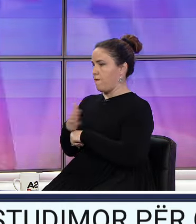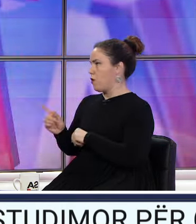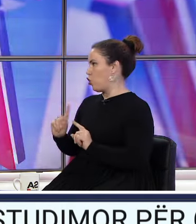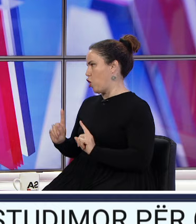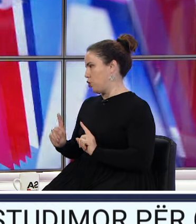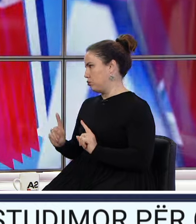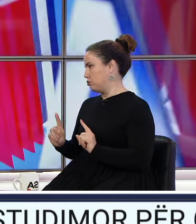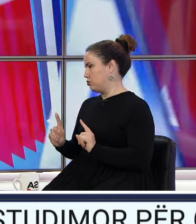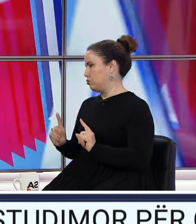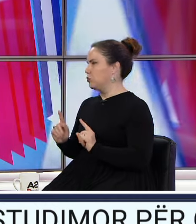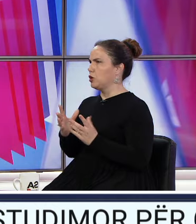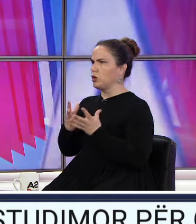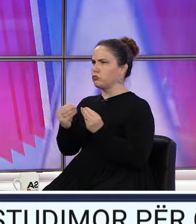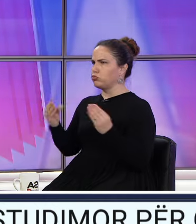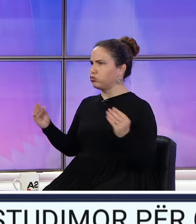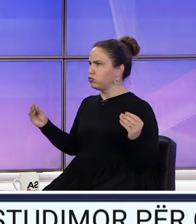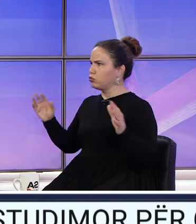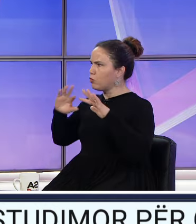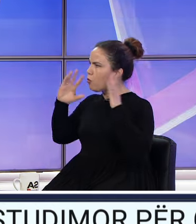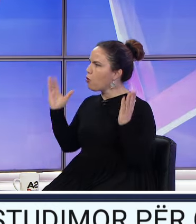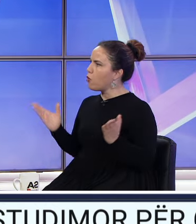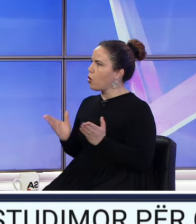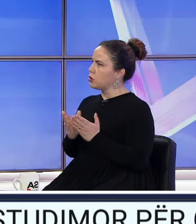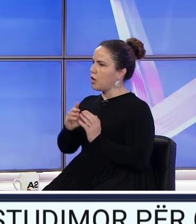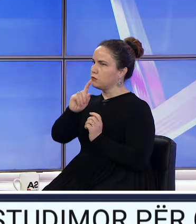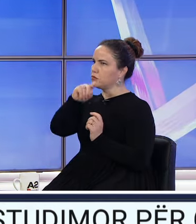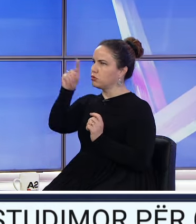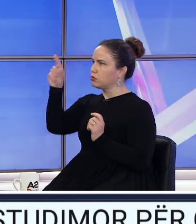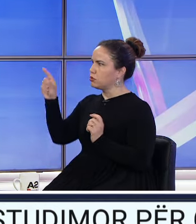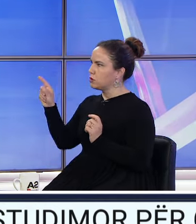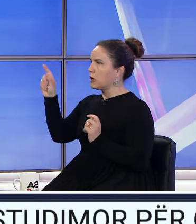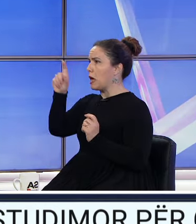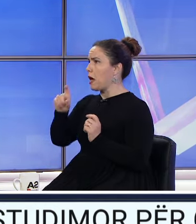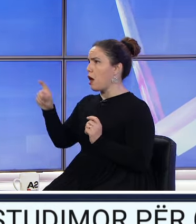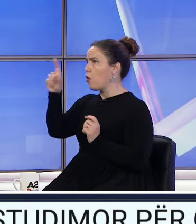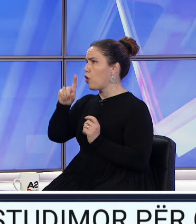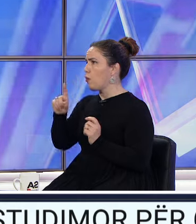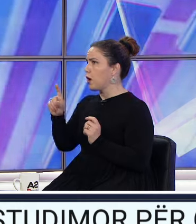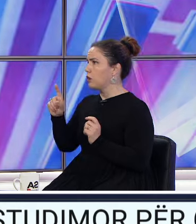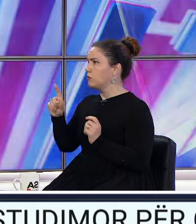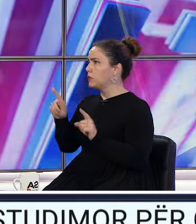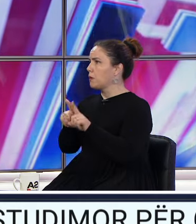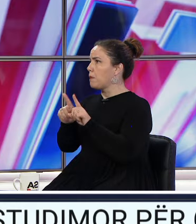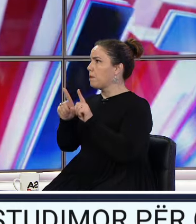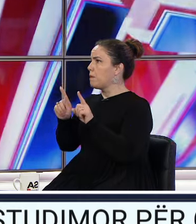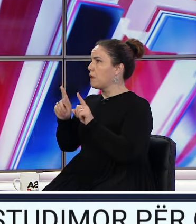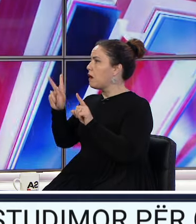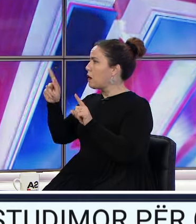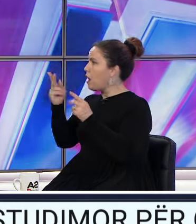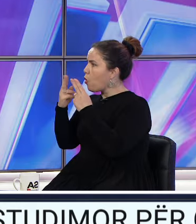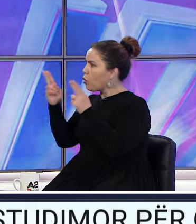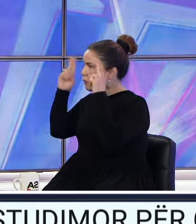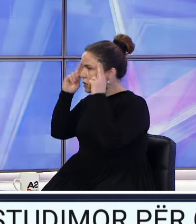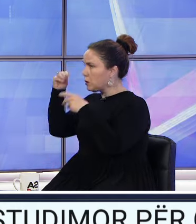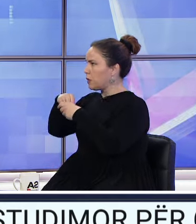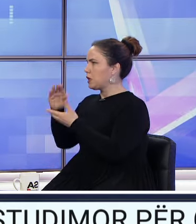të zhvilluara, qofshin këto edhe vende të rajonit, të cilat ende në nivel universitar nuk kanë një program i cili